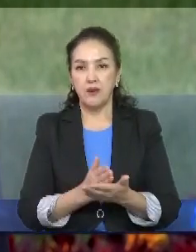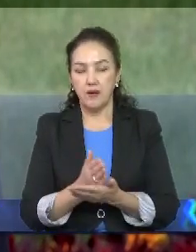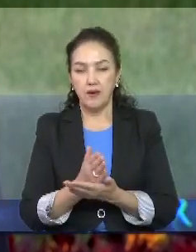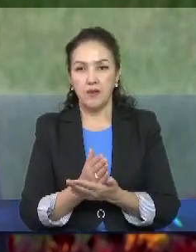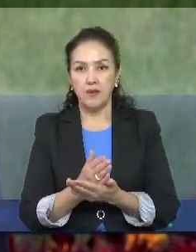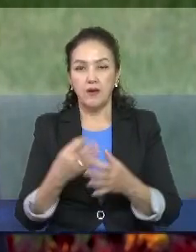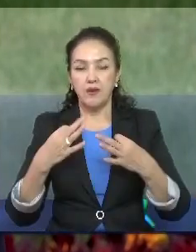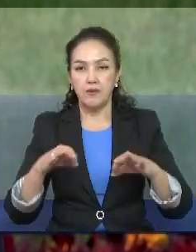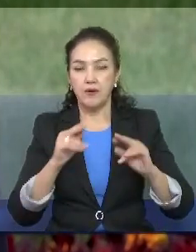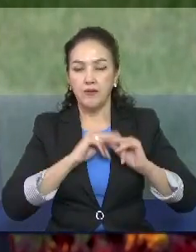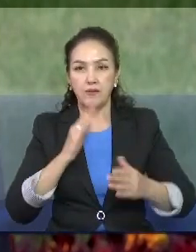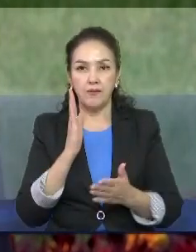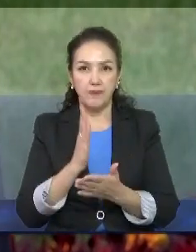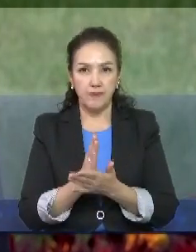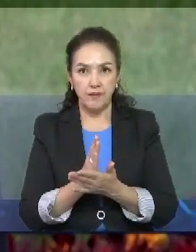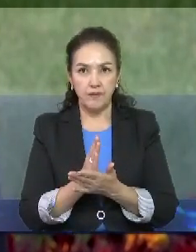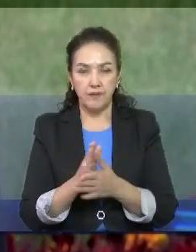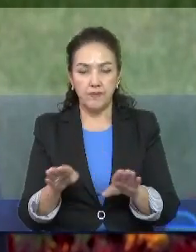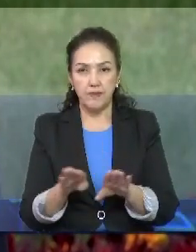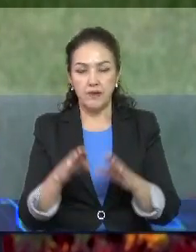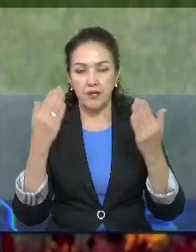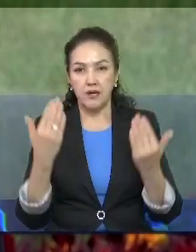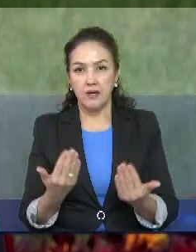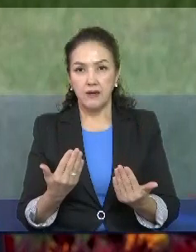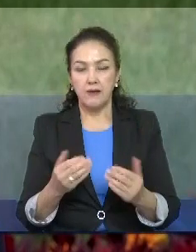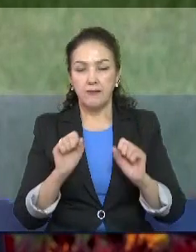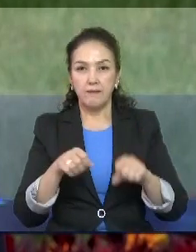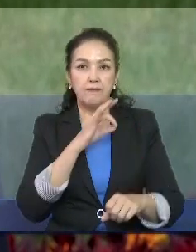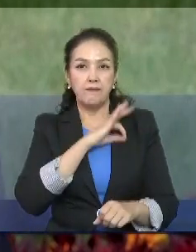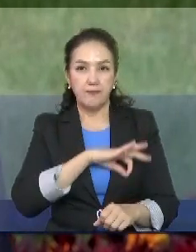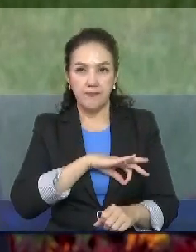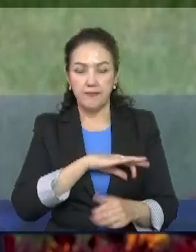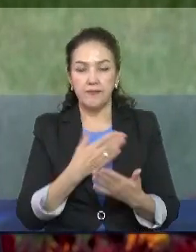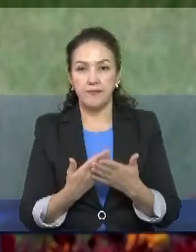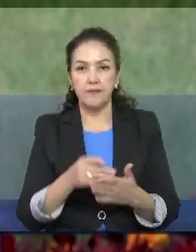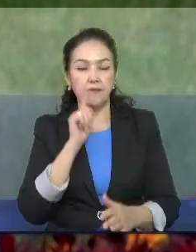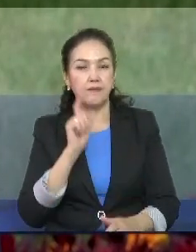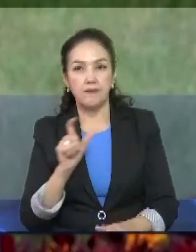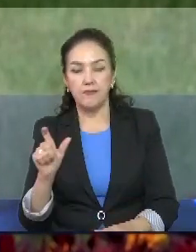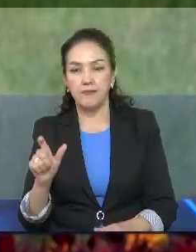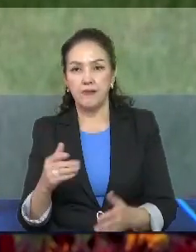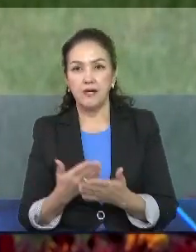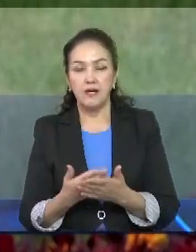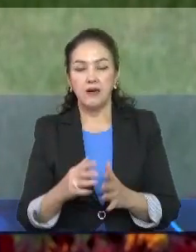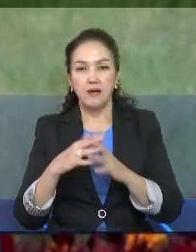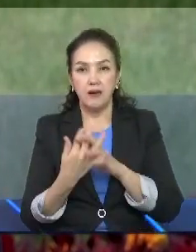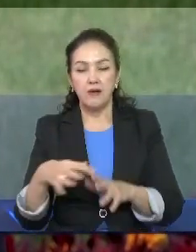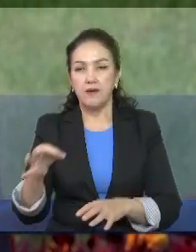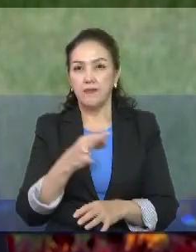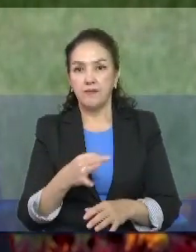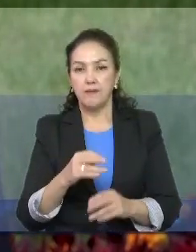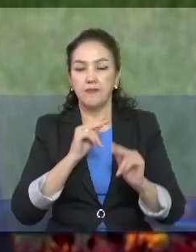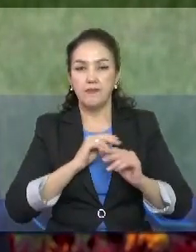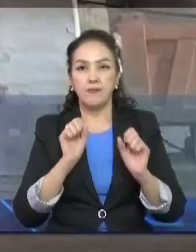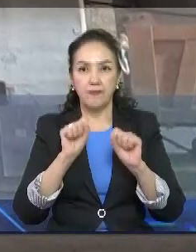органдарда бос лауазымдар бар. Осы бүгінгі таңда осы мүмкіндікті пайдаланып, осы жас мамандарымыз осы ауылдық аудандық деңгейге